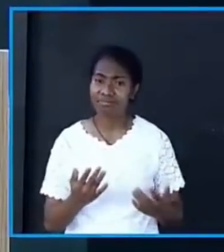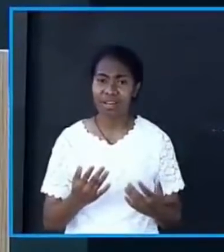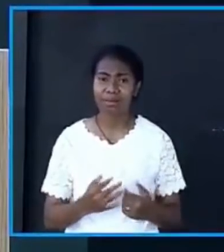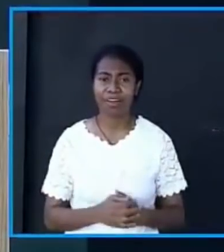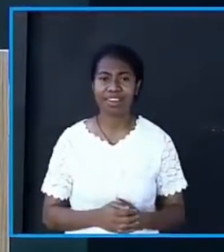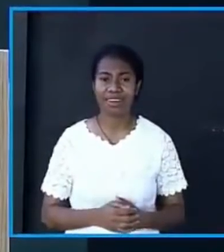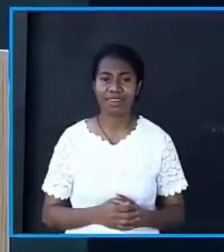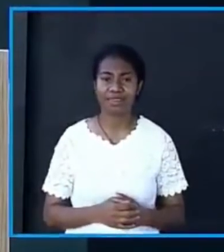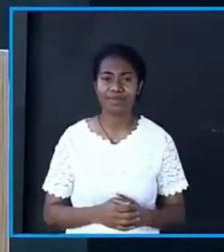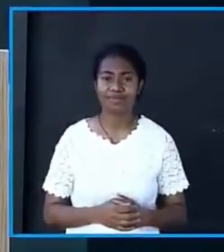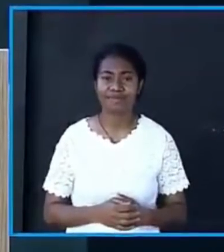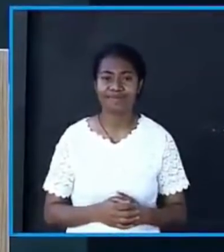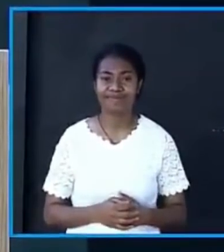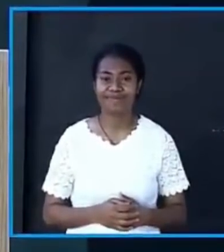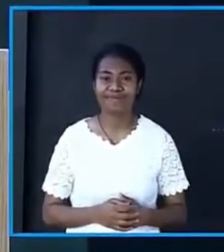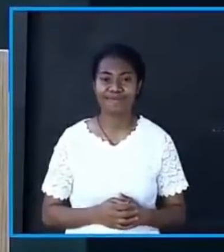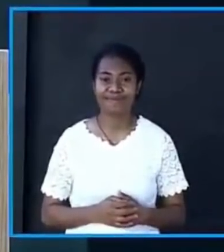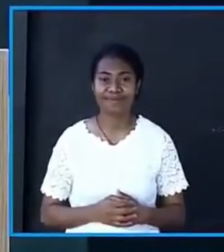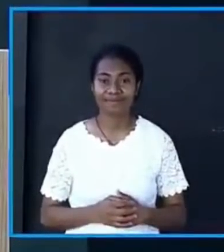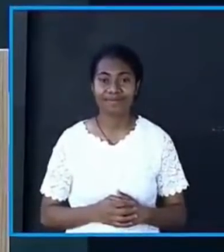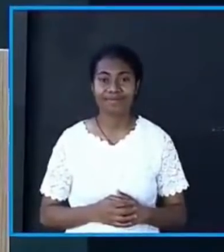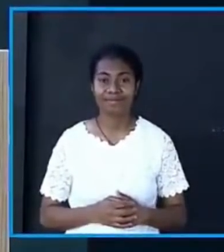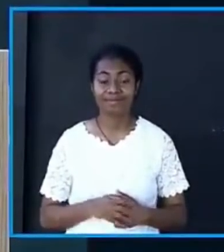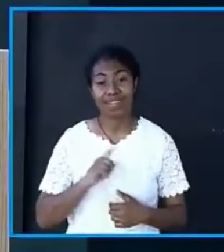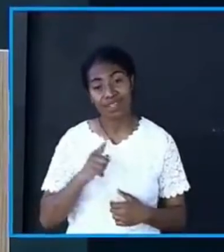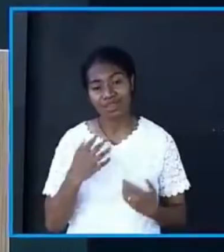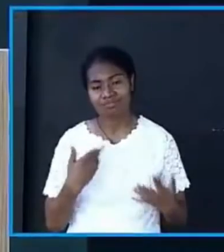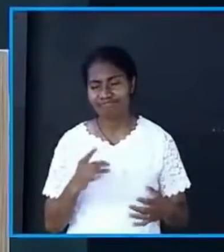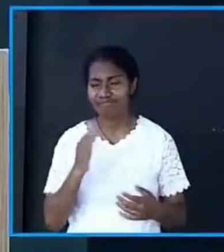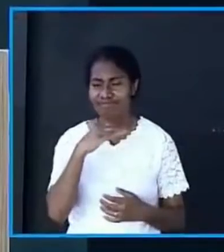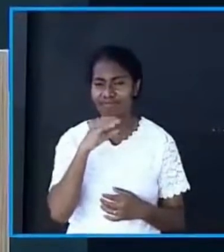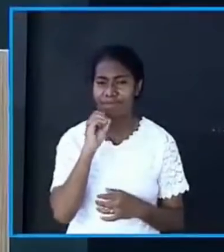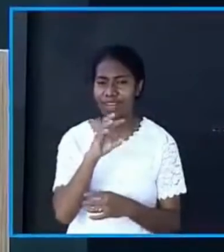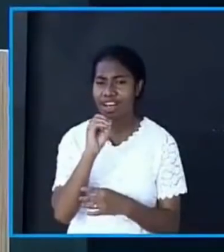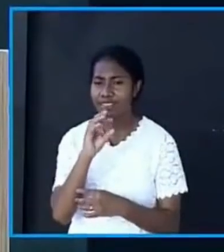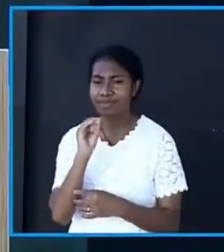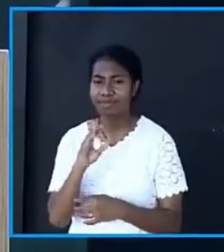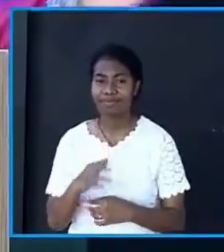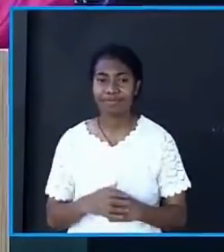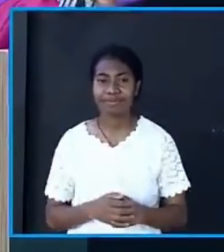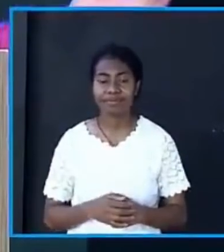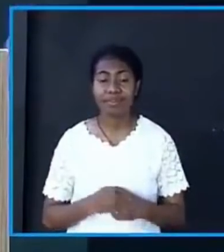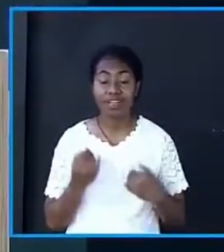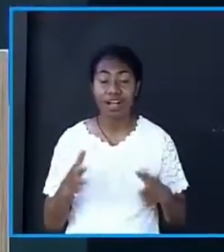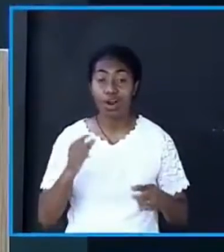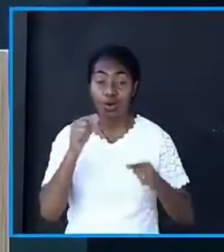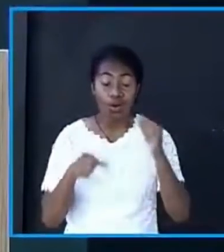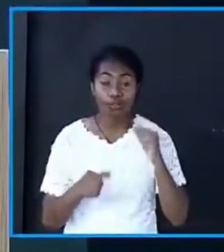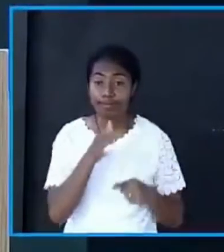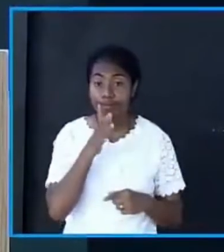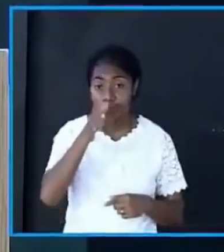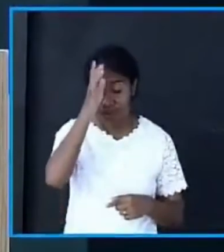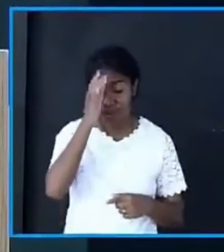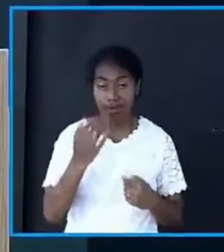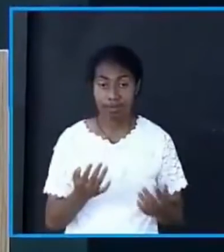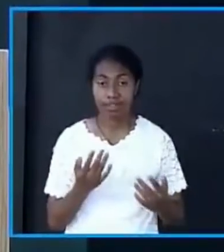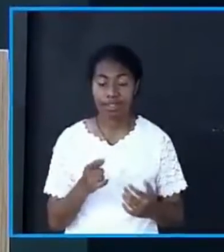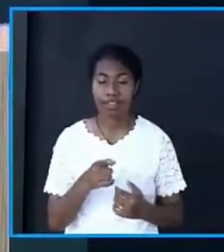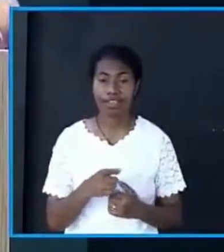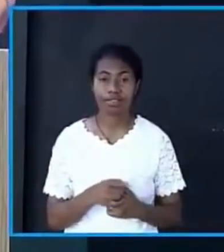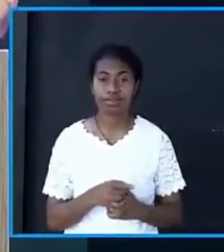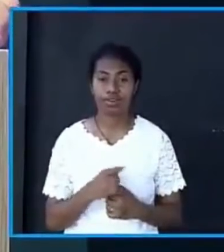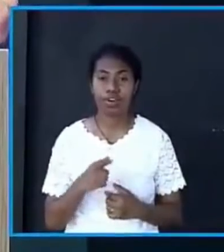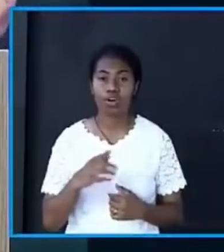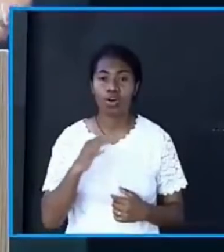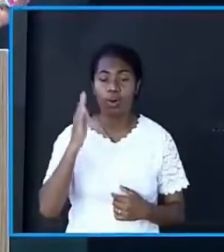kau Hai itu Vaseline bilang ya kalau orang tua masih ada tidak peduli cantik kalau sudah mati